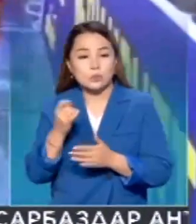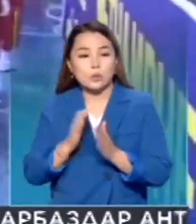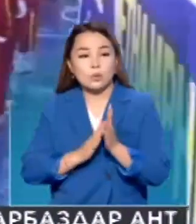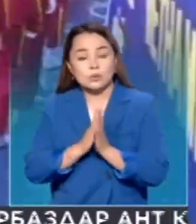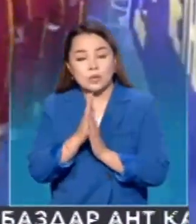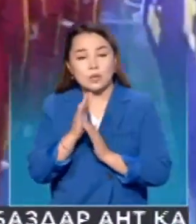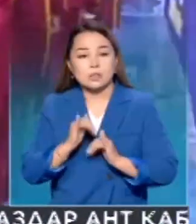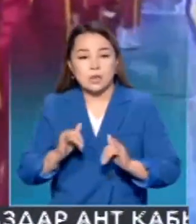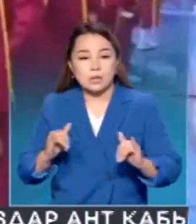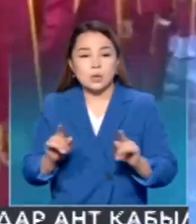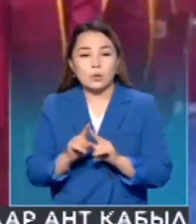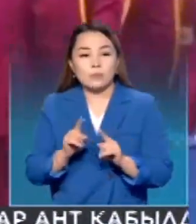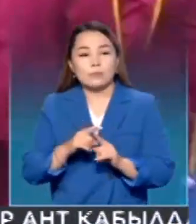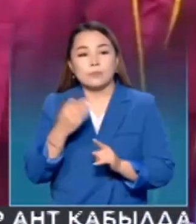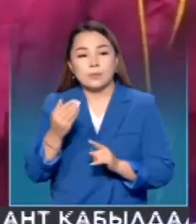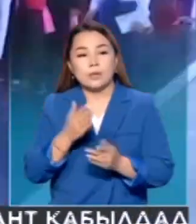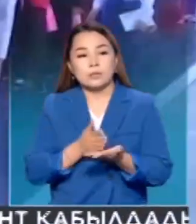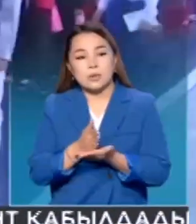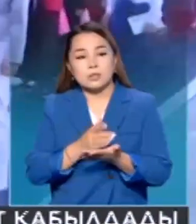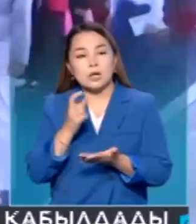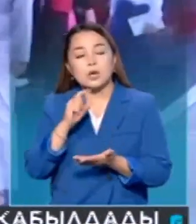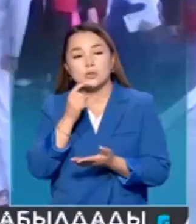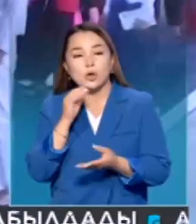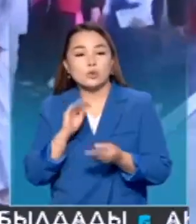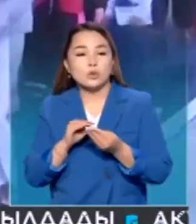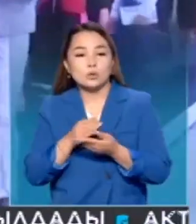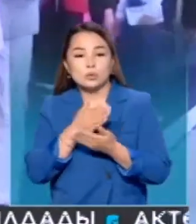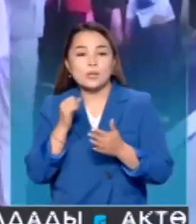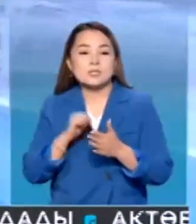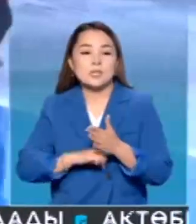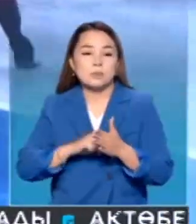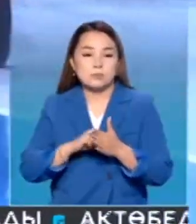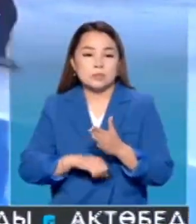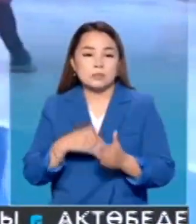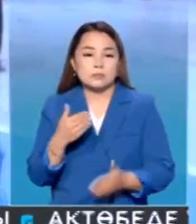өркендеуіне елдегі саяси және экономикалық тұрақсыздық себепші.